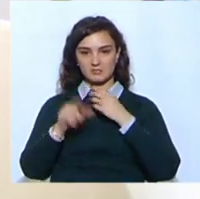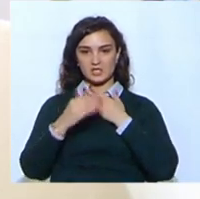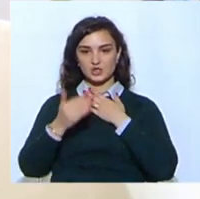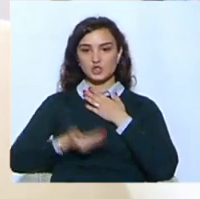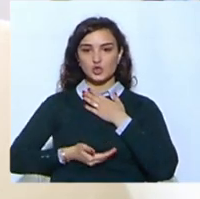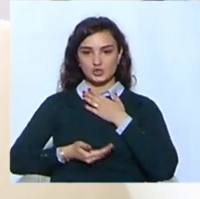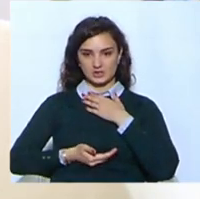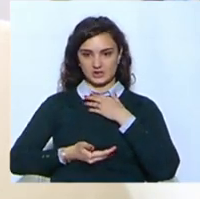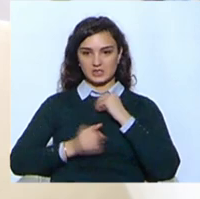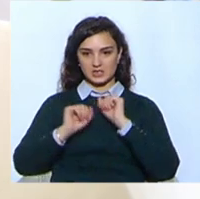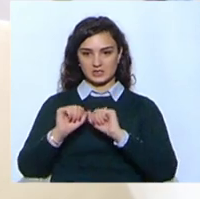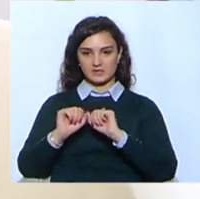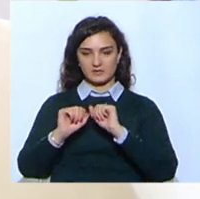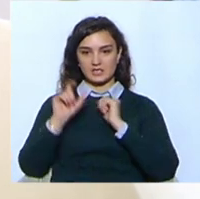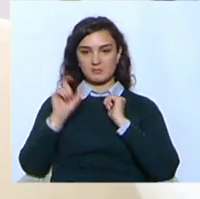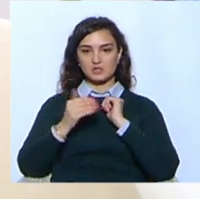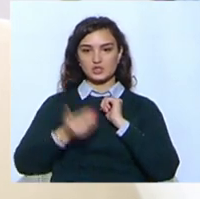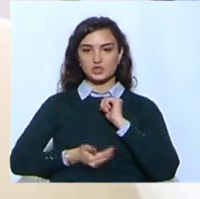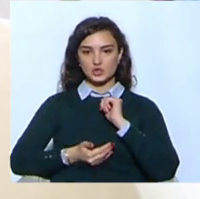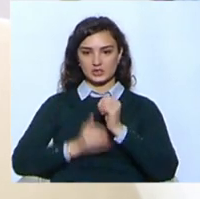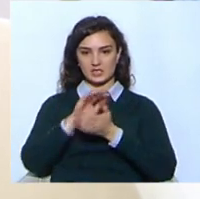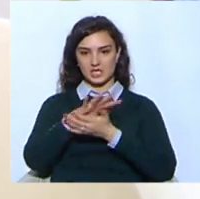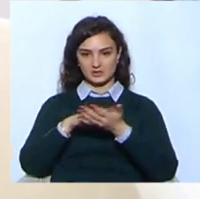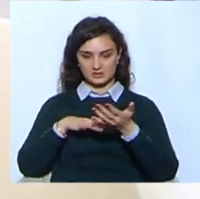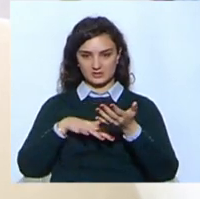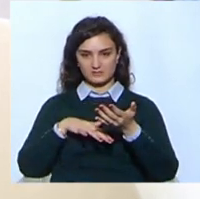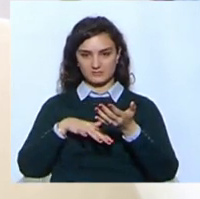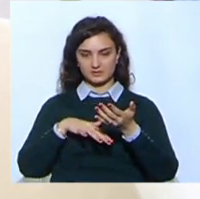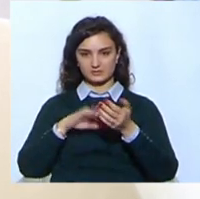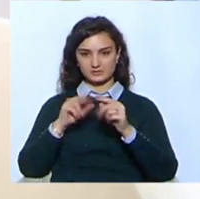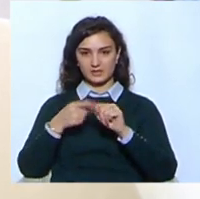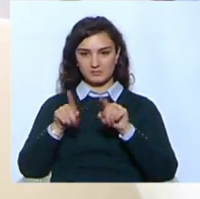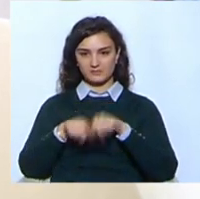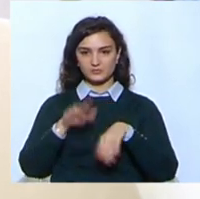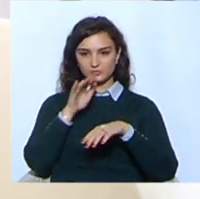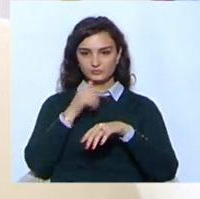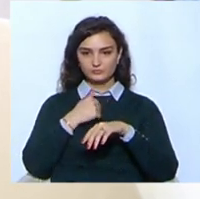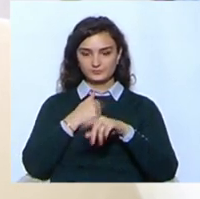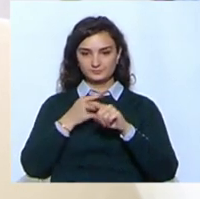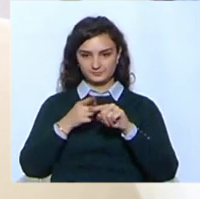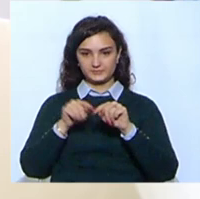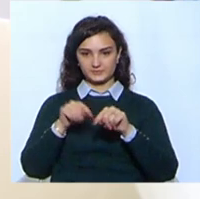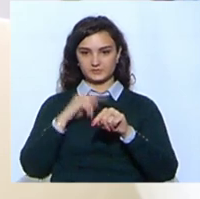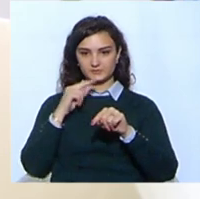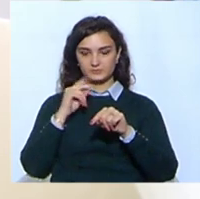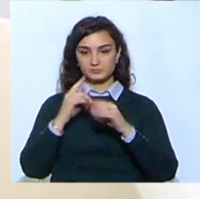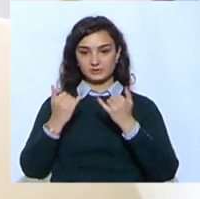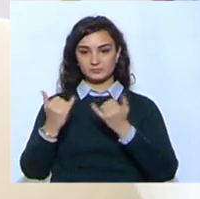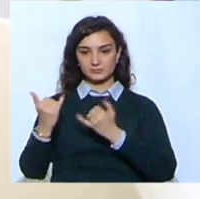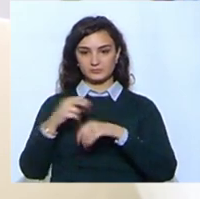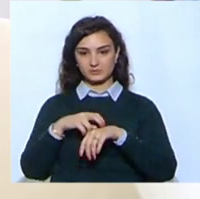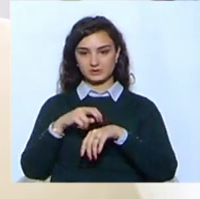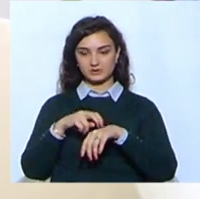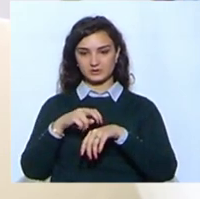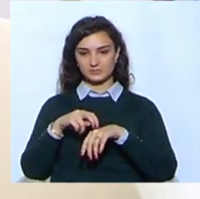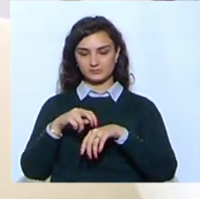ადამიანის სიცოცხლის დასაცავად, ადამიანის სიცოცხლის გასახანგრძლივებლად. და ამავე დროს ჩვენ იმასაც ვითვალისწინებთ, რომ თანამედროვე